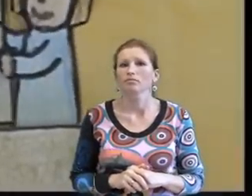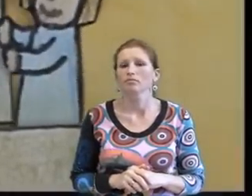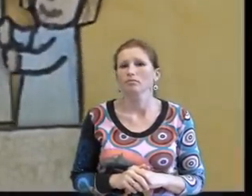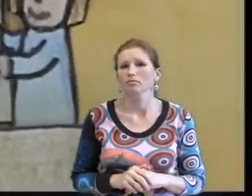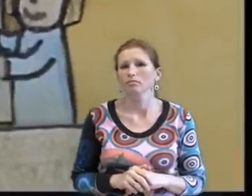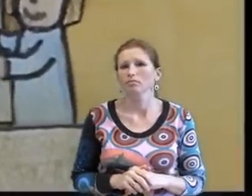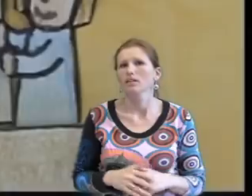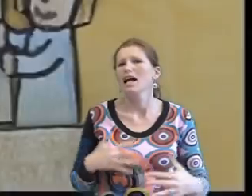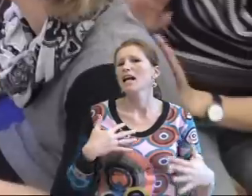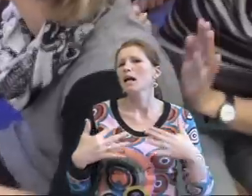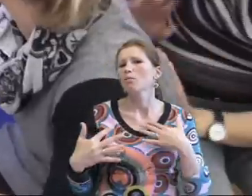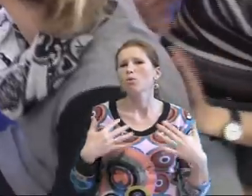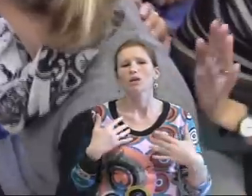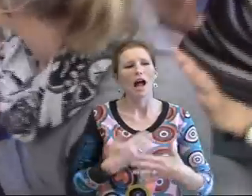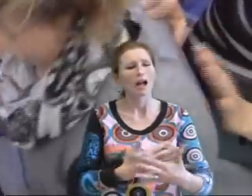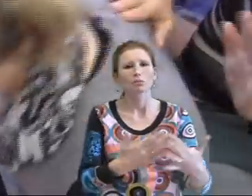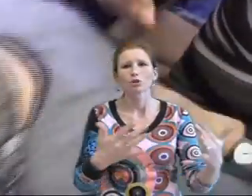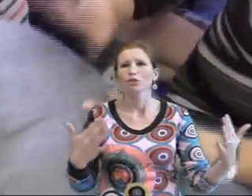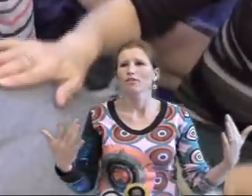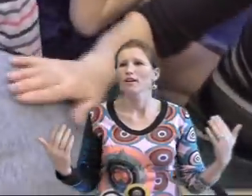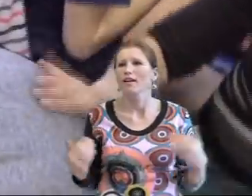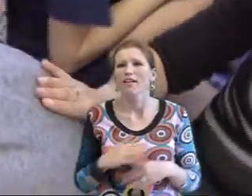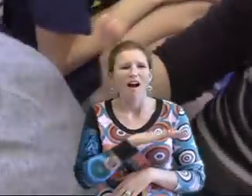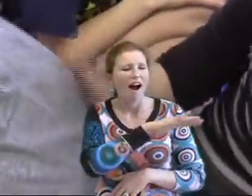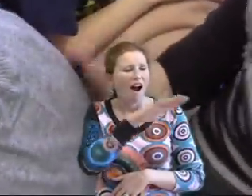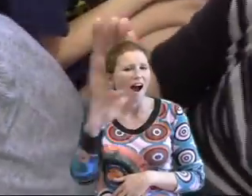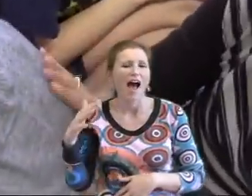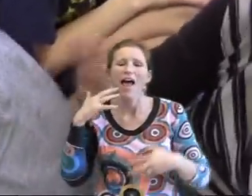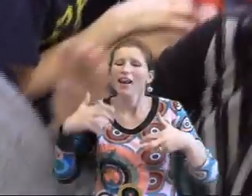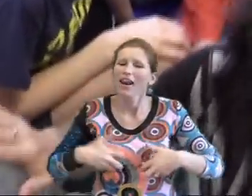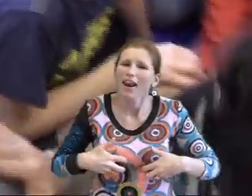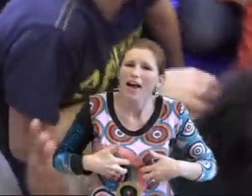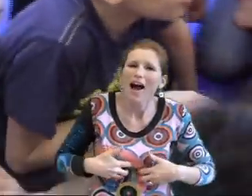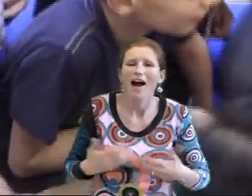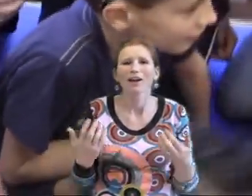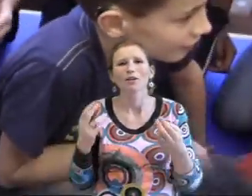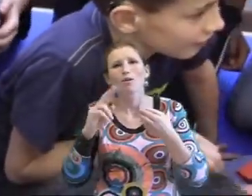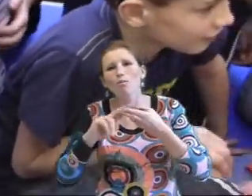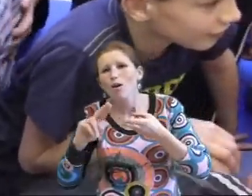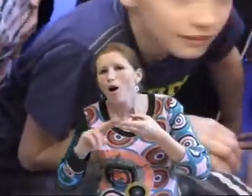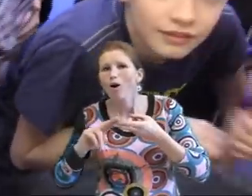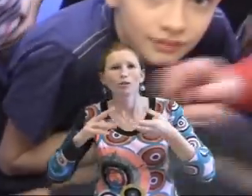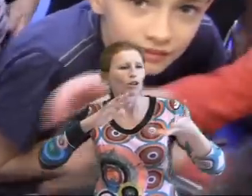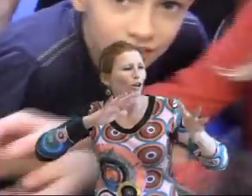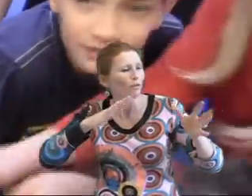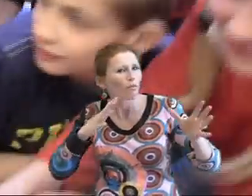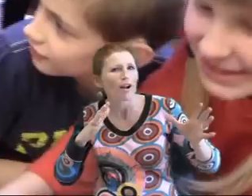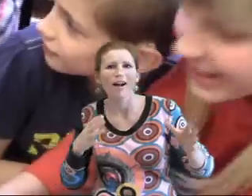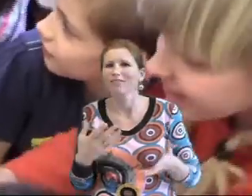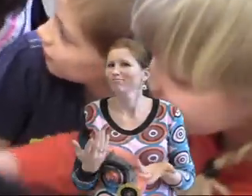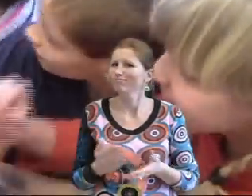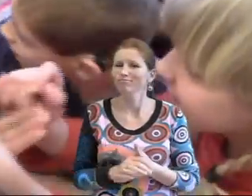gespürt werden. Alle genießen die entspannte Atmosphäre. Es wird gelacht,